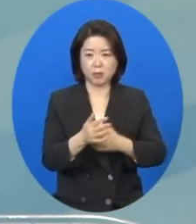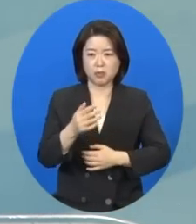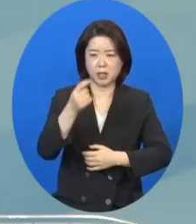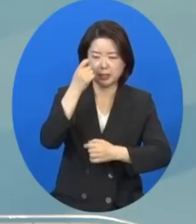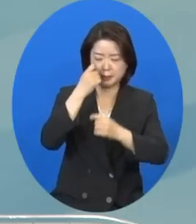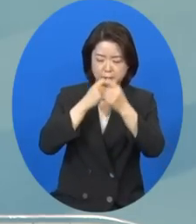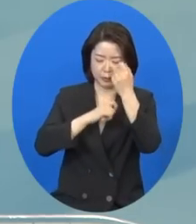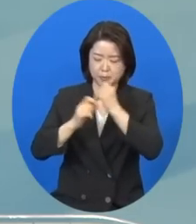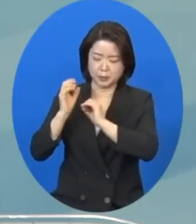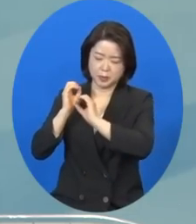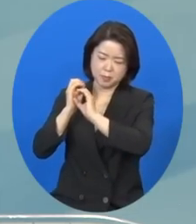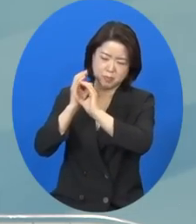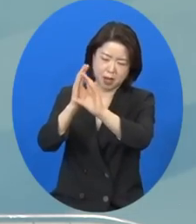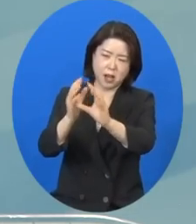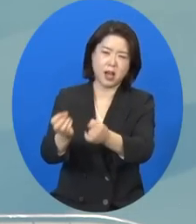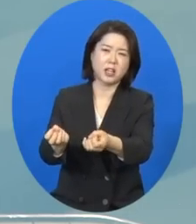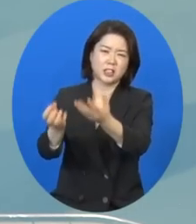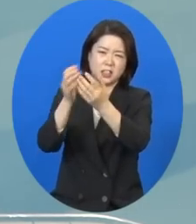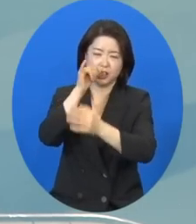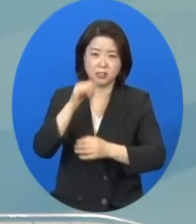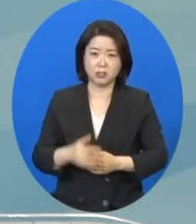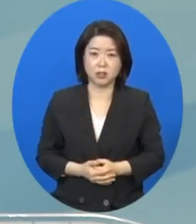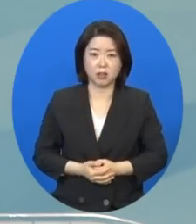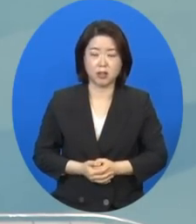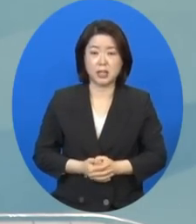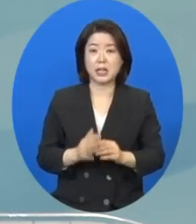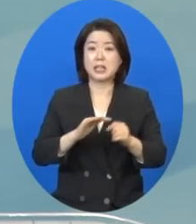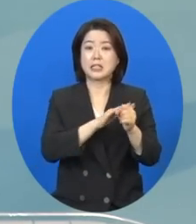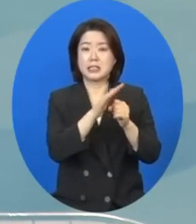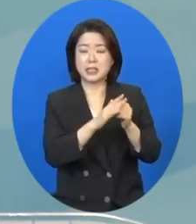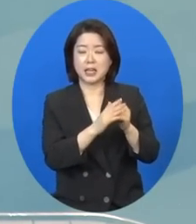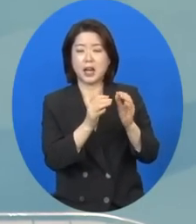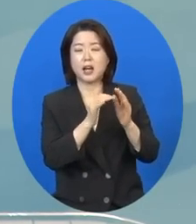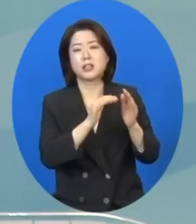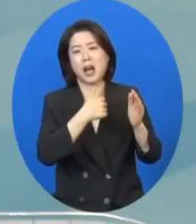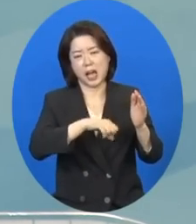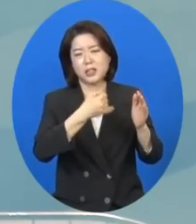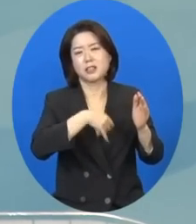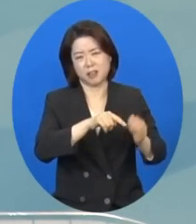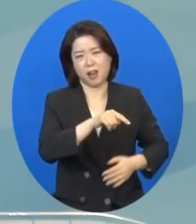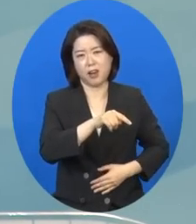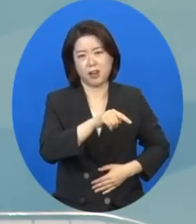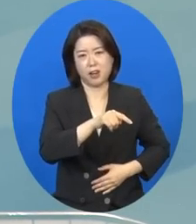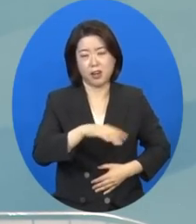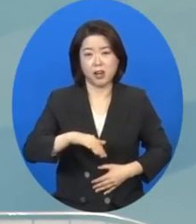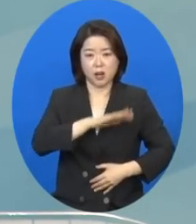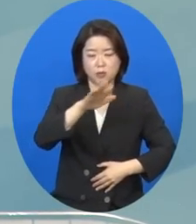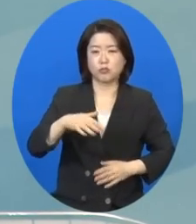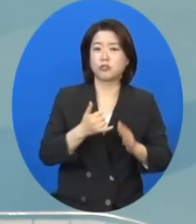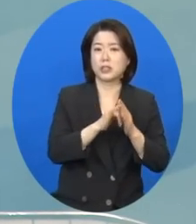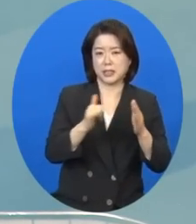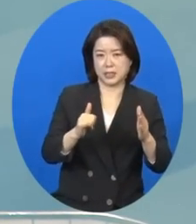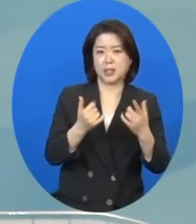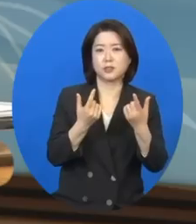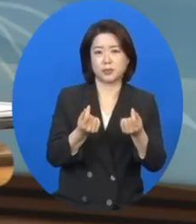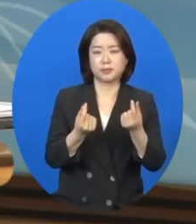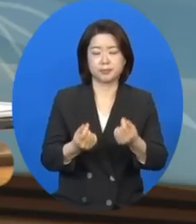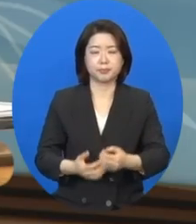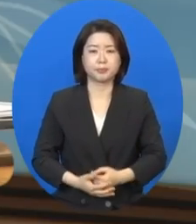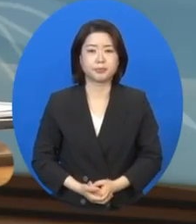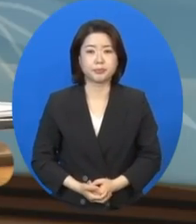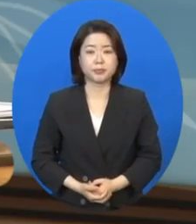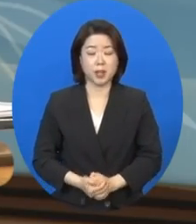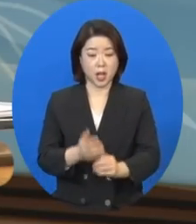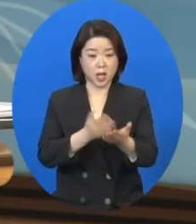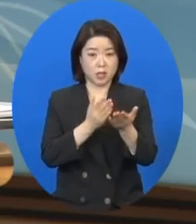눈물의 발인식이 있었습니다 누군가의 사랑하는 아들들이고 딸들이고 또한 우리의 가족들 있지요